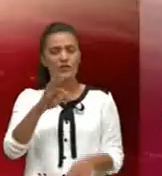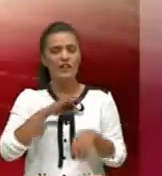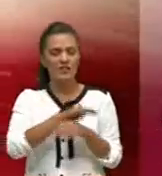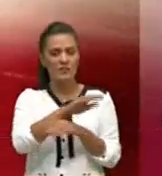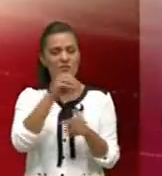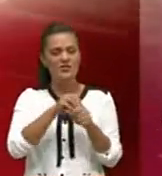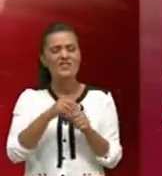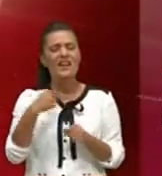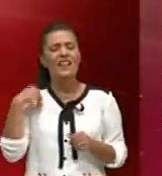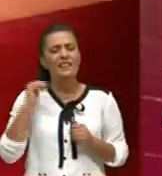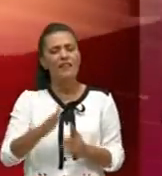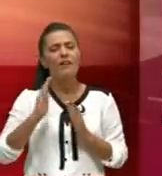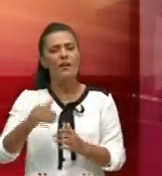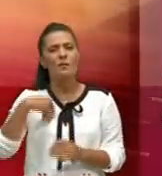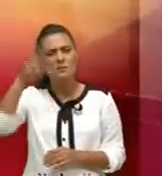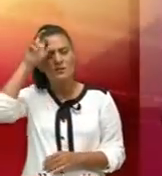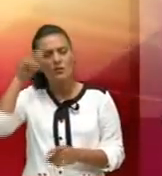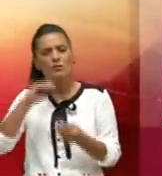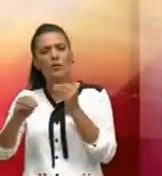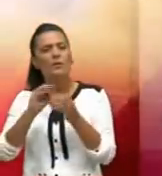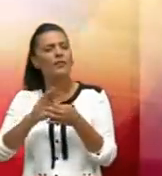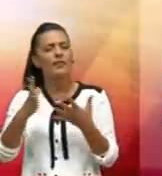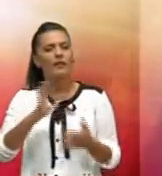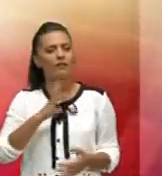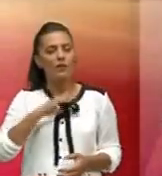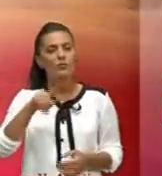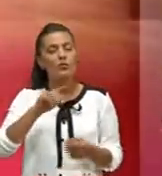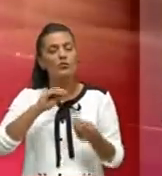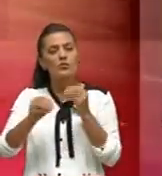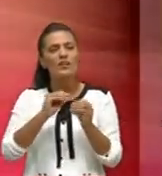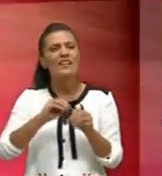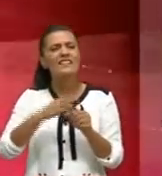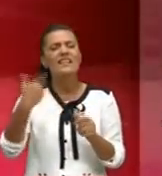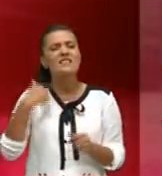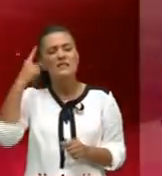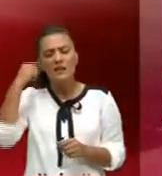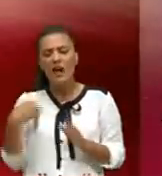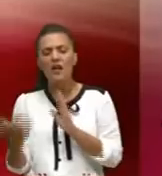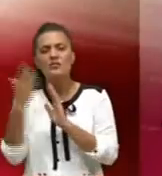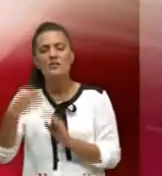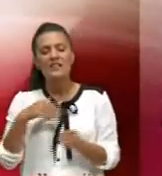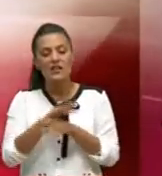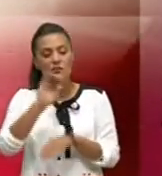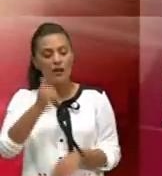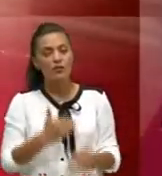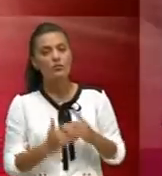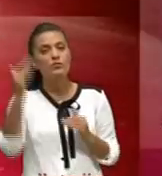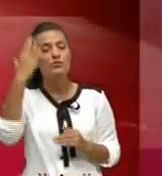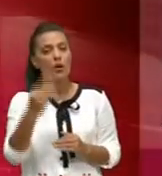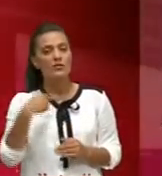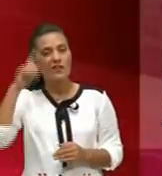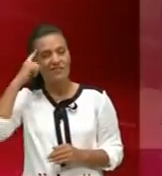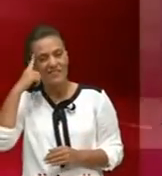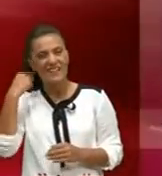yaşamda sıkça karşılaştığımız psikolojik sorunlar neler? Bu sorunlarla nasıl başa çıkabiliriz? Yaşam kalitemizi yükseltecek